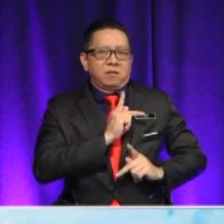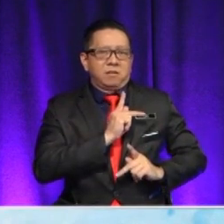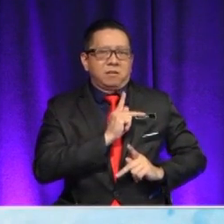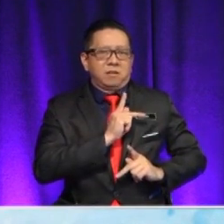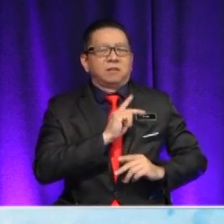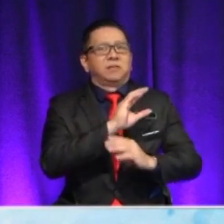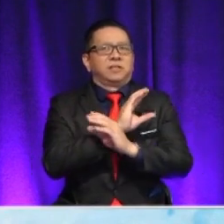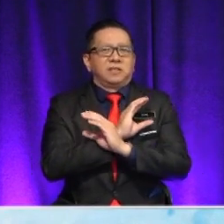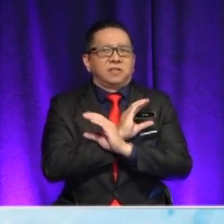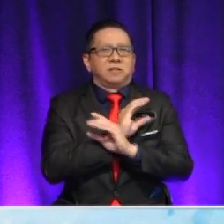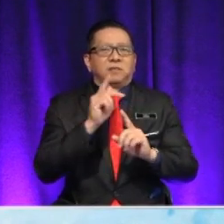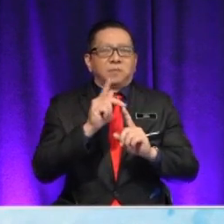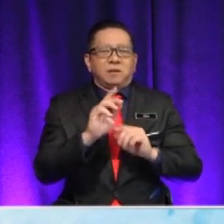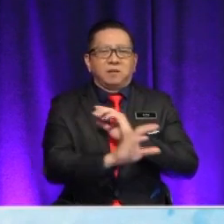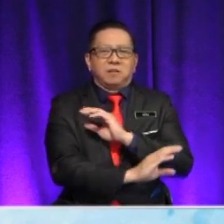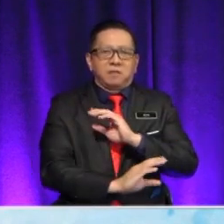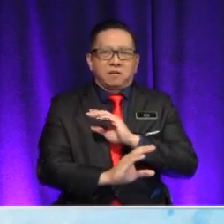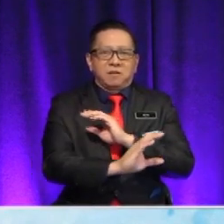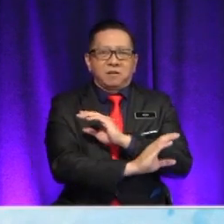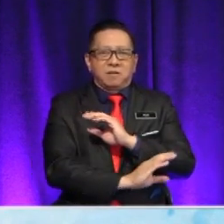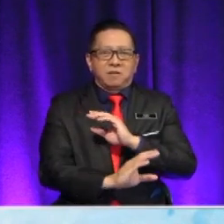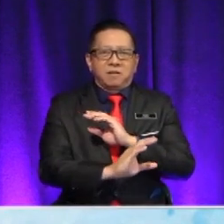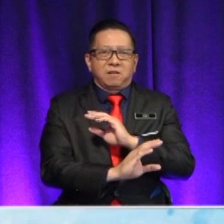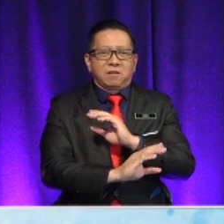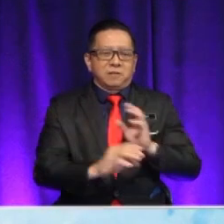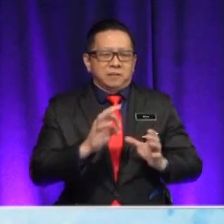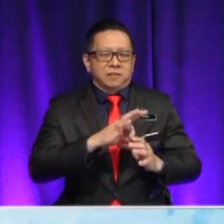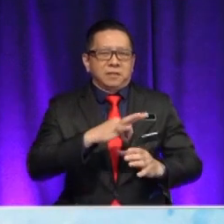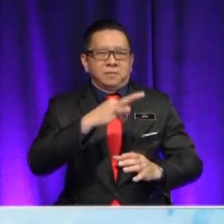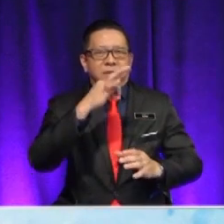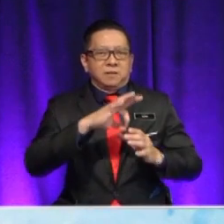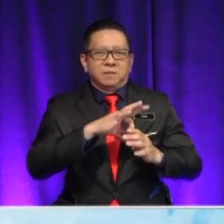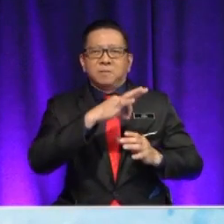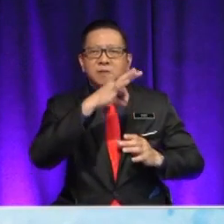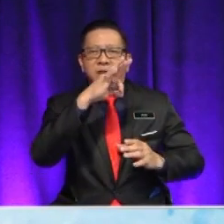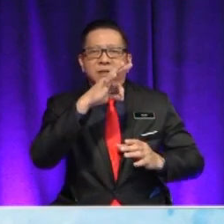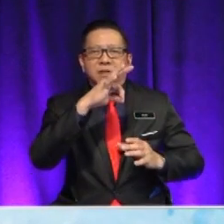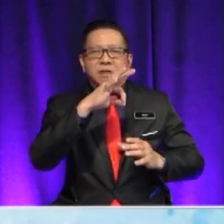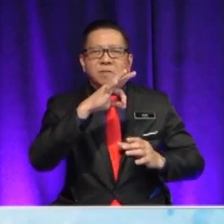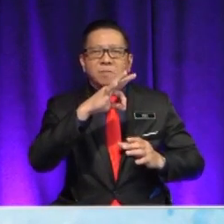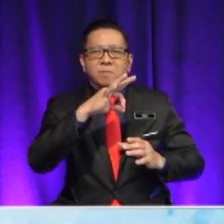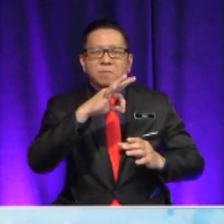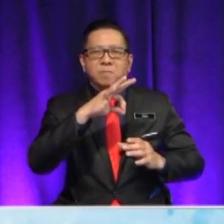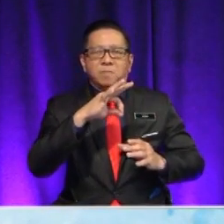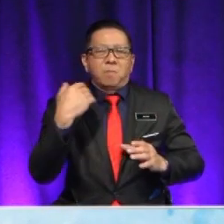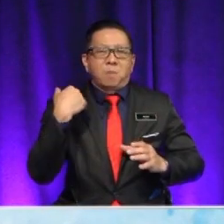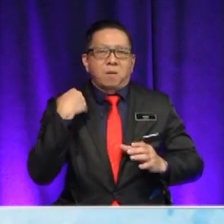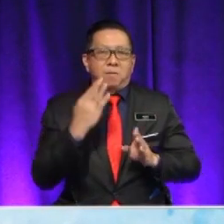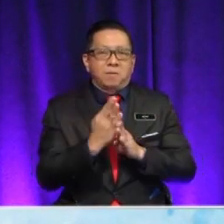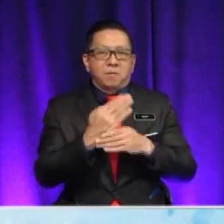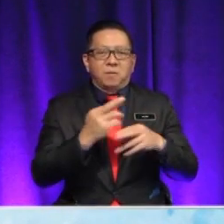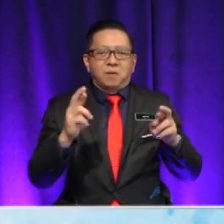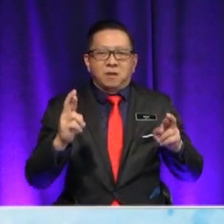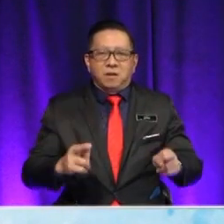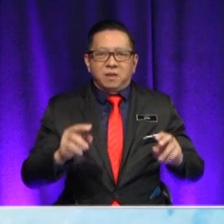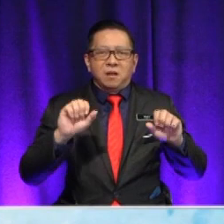air. Semangat ini kan cikgu dapat melahirkan rakyat yang taat setia dan sanggup berkorban